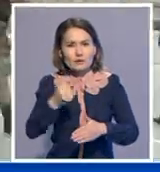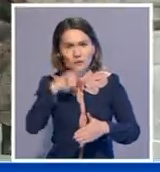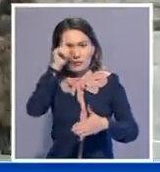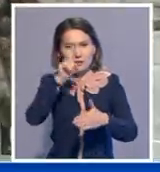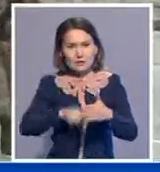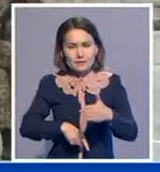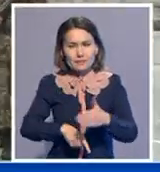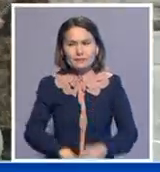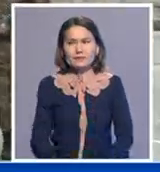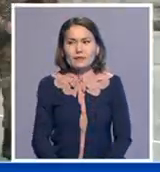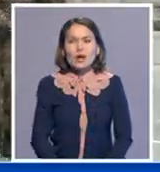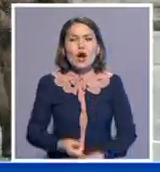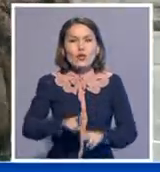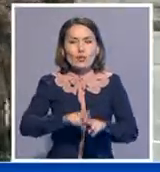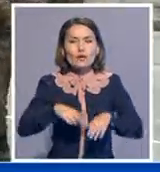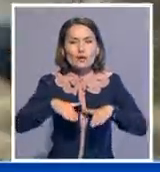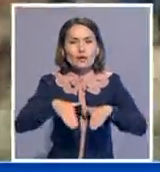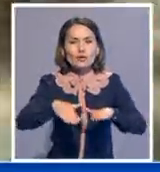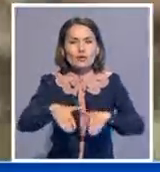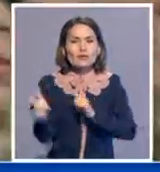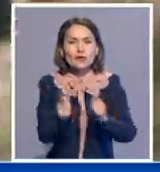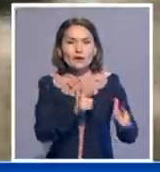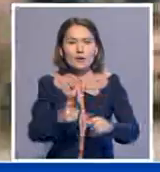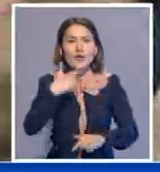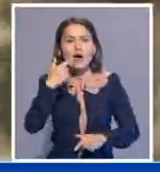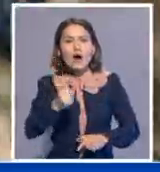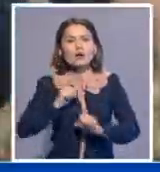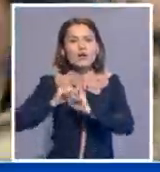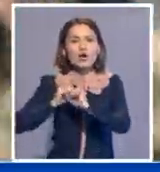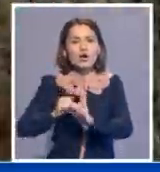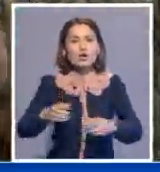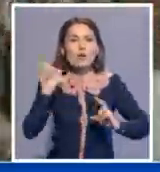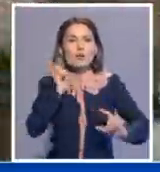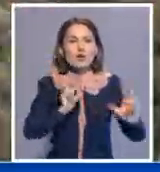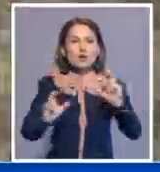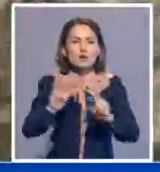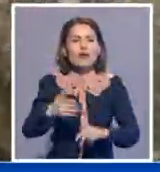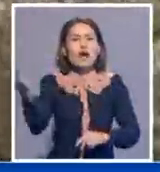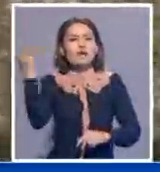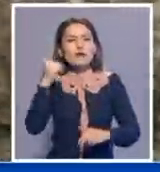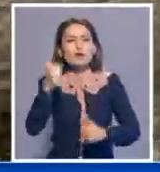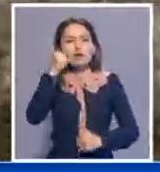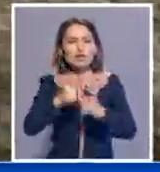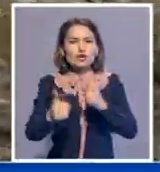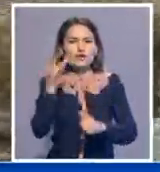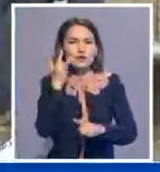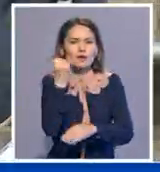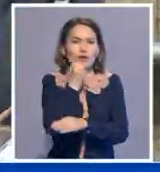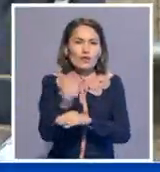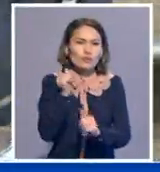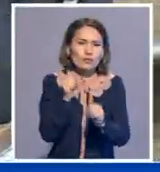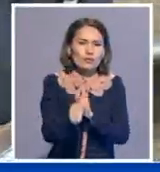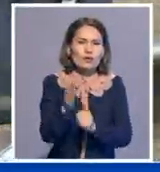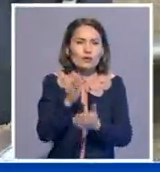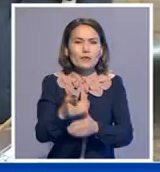болады. Өйткені олар бұл іске әбден машықтанған. Әуе қорғаныс күштері институтының курсанттары бұған дейінгі шерулерде көш бастап келеді. Бұл